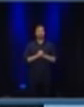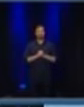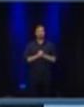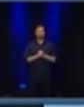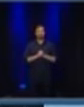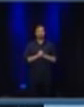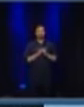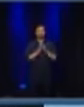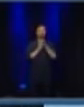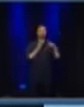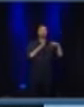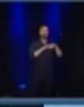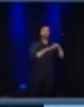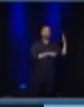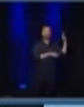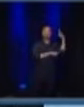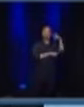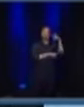François Carabin, Journal Métro.